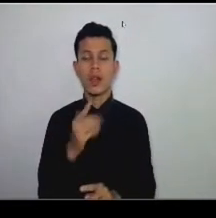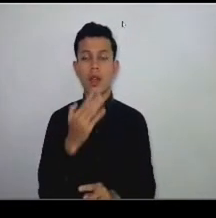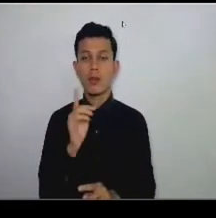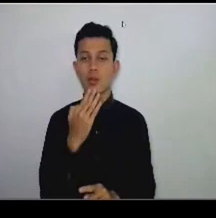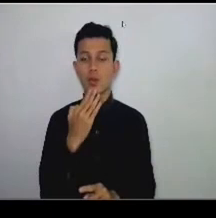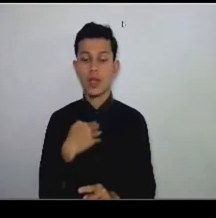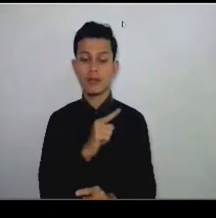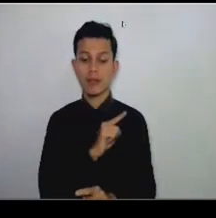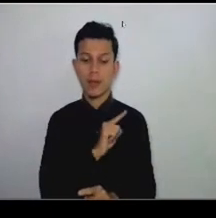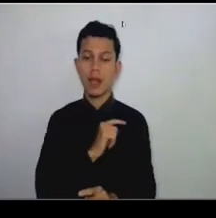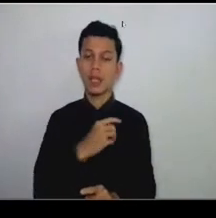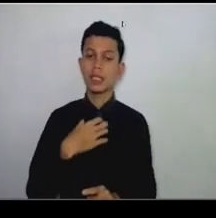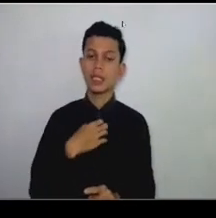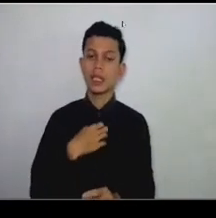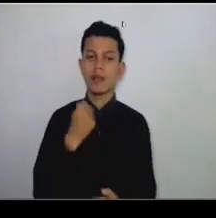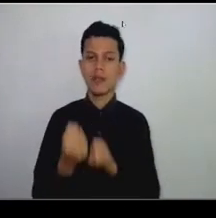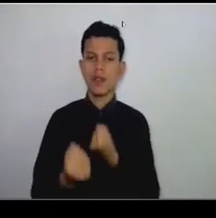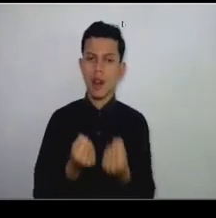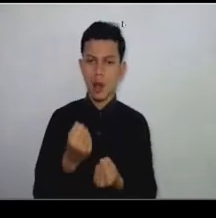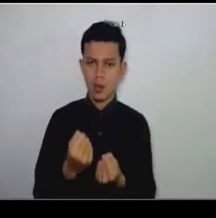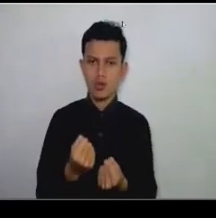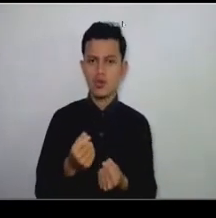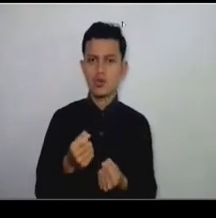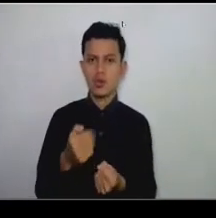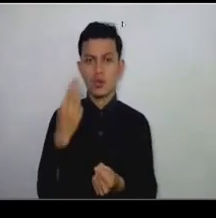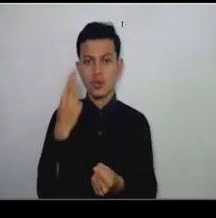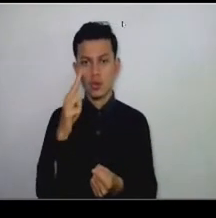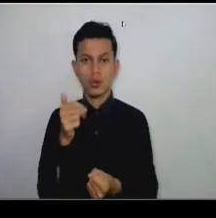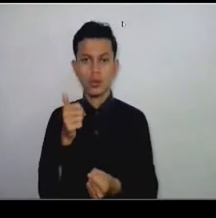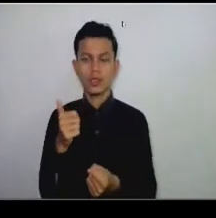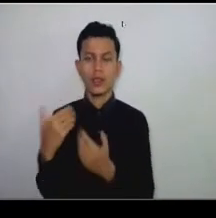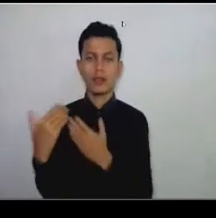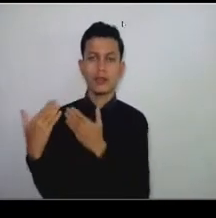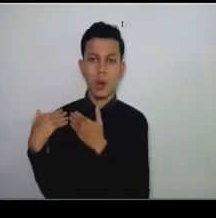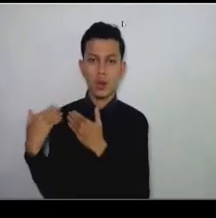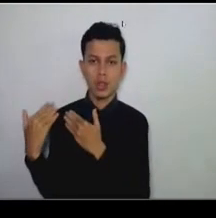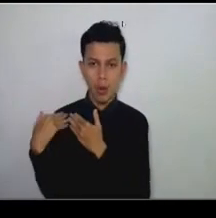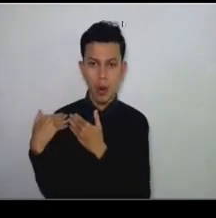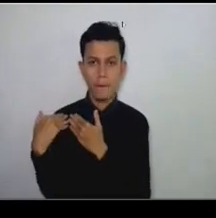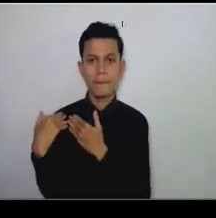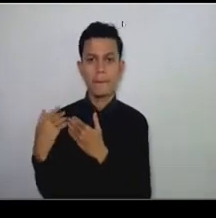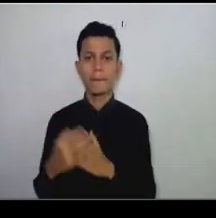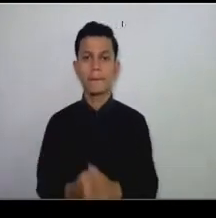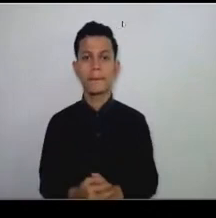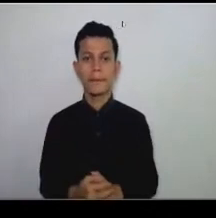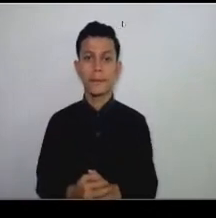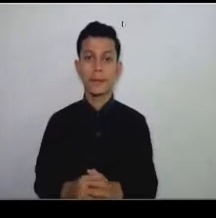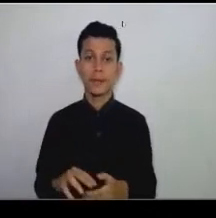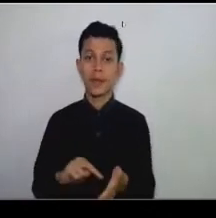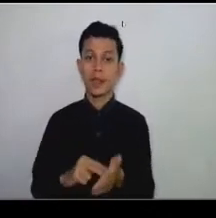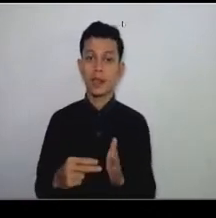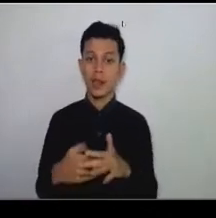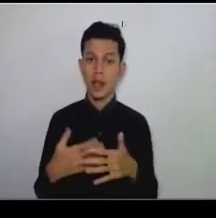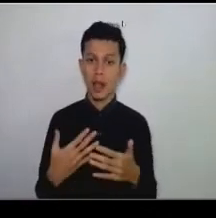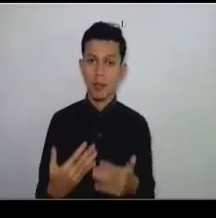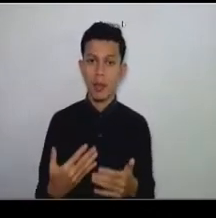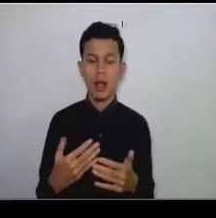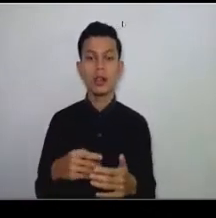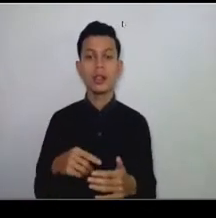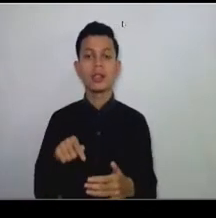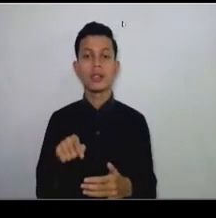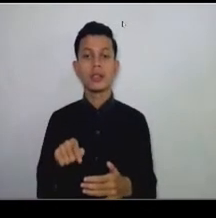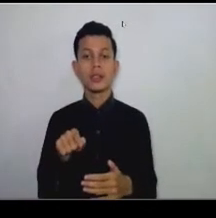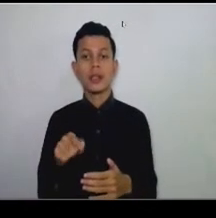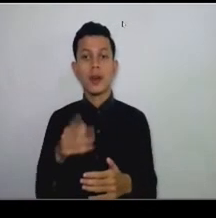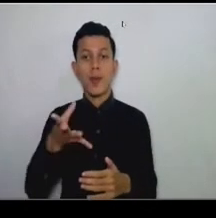sikap dan perilaku etisnya dalam mengembang jabatan yang dipercayakan kepadanya dalam konteks itu pula seharusnya titik